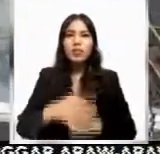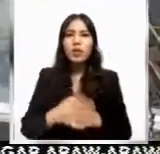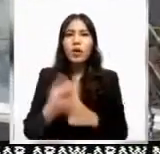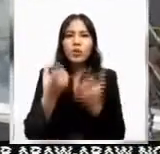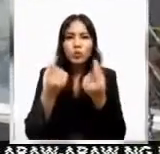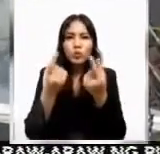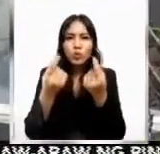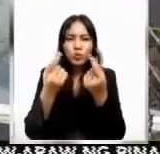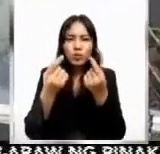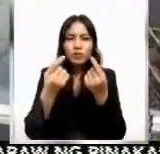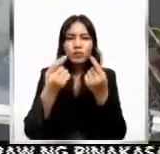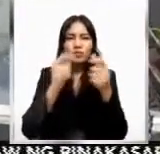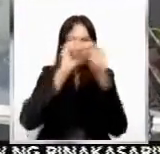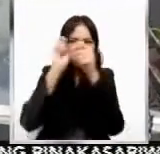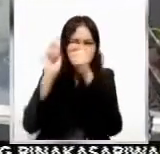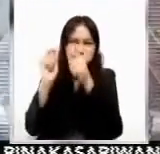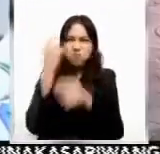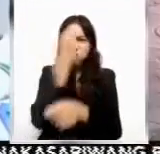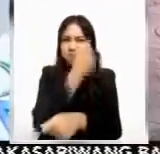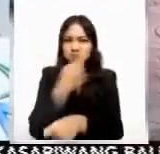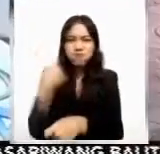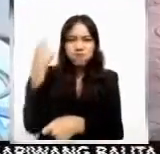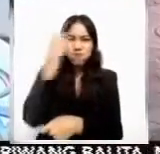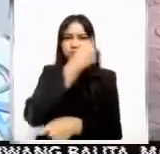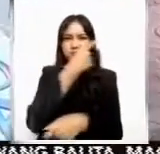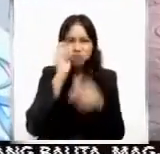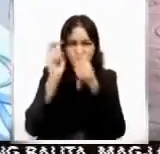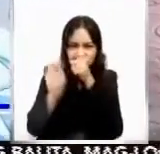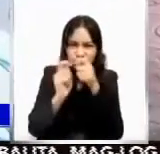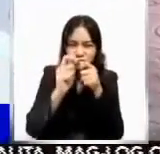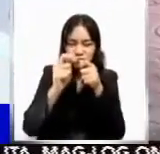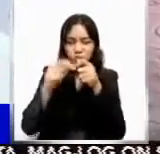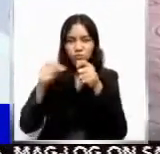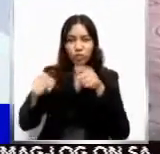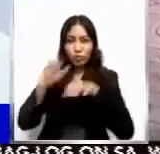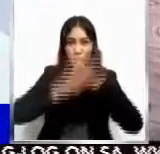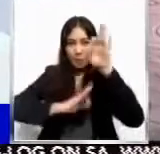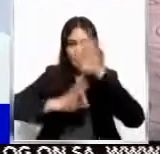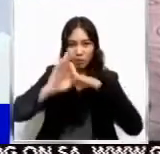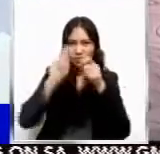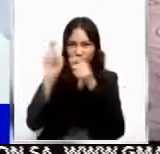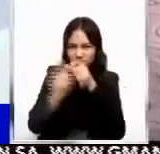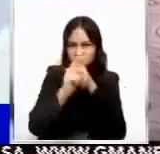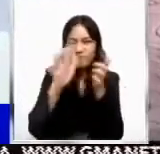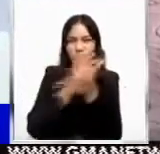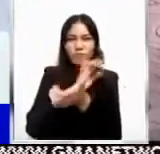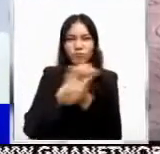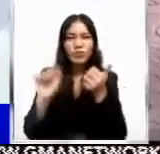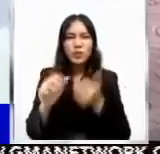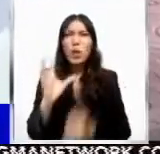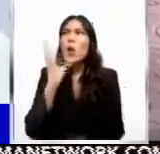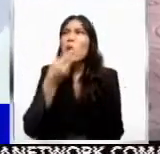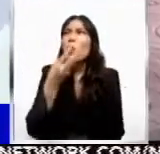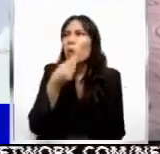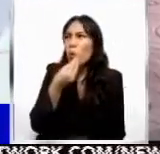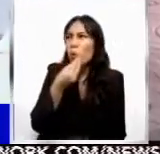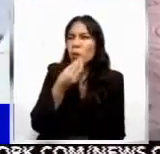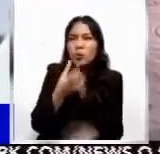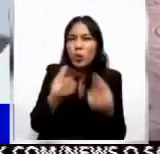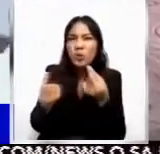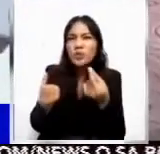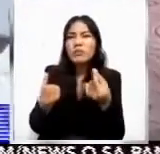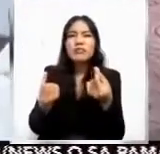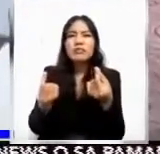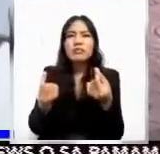na nakaukit sa may paanan nito. Sabi ko, sino naman taong taong gumawa niyan? Walang puso. Walang